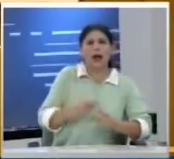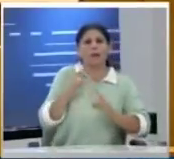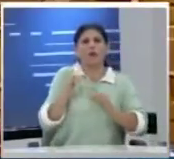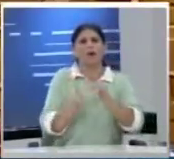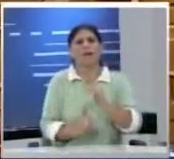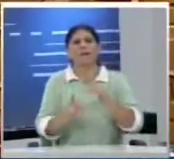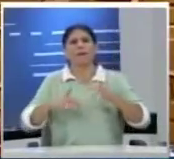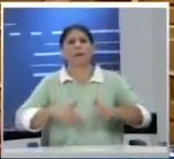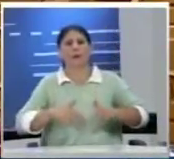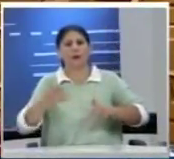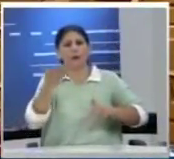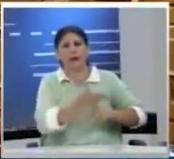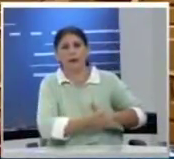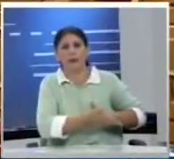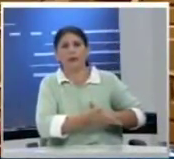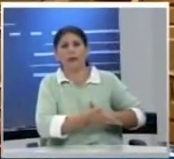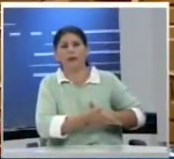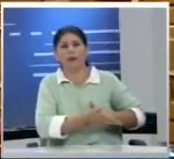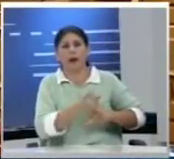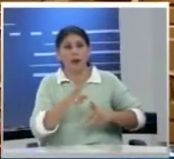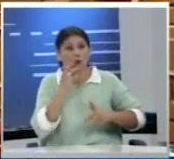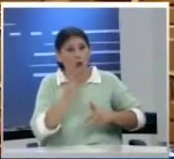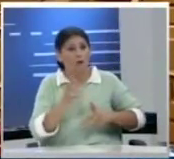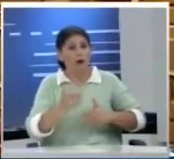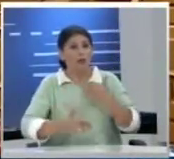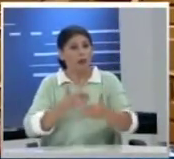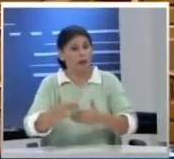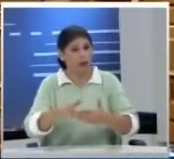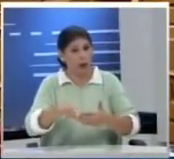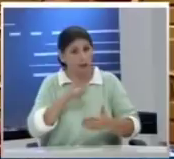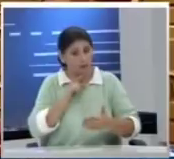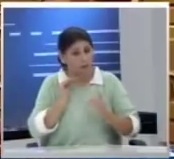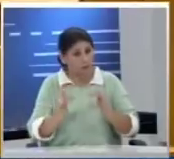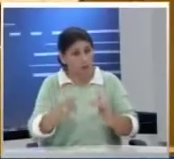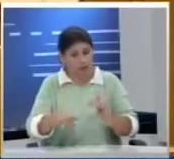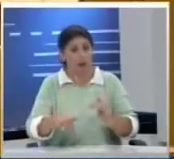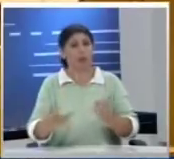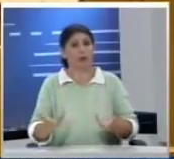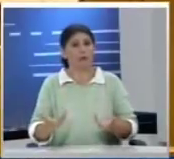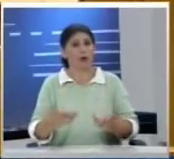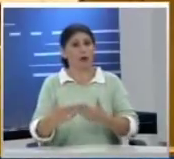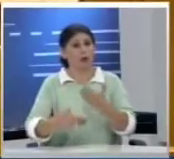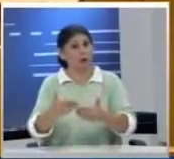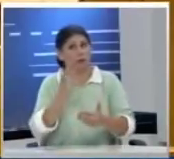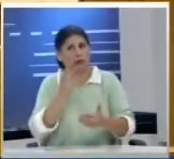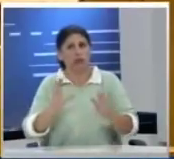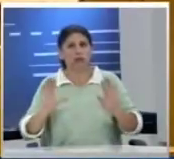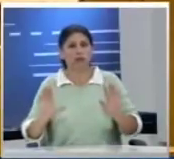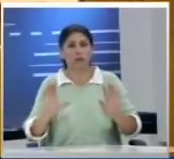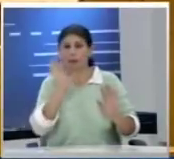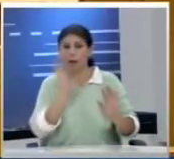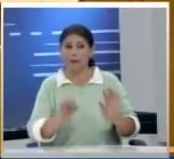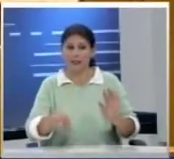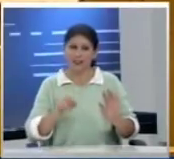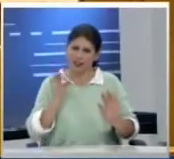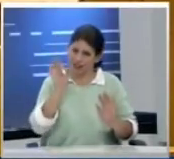υφυπουργός. Σε μια τόσο σοβαρή διαδικασία, όπως η σημερινή, που στην πραγματικότητα, γιατί εκεί